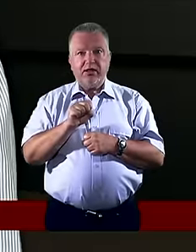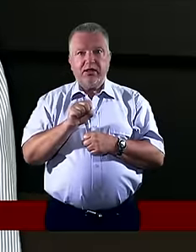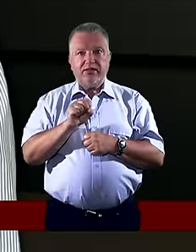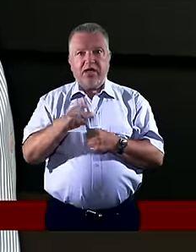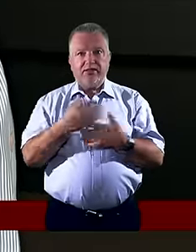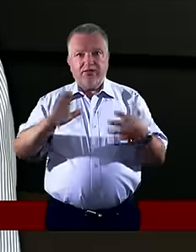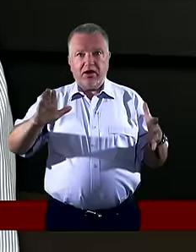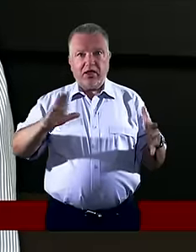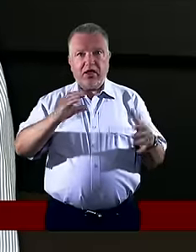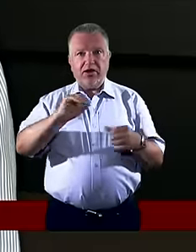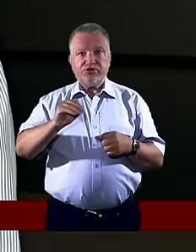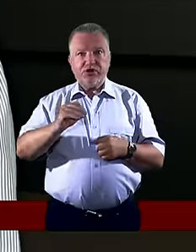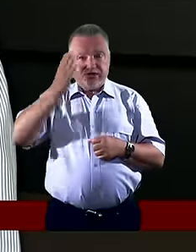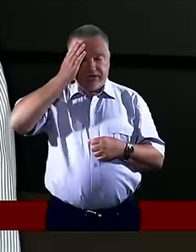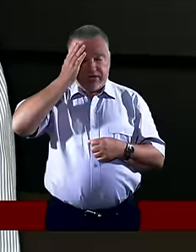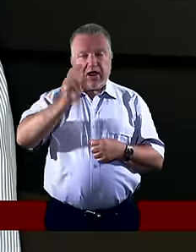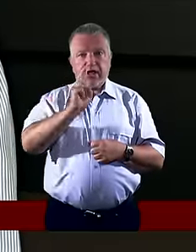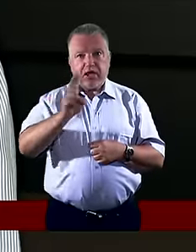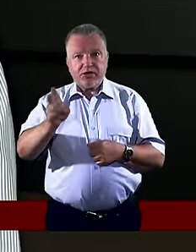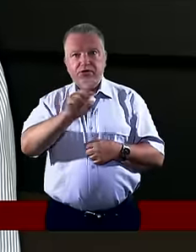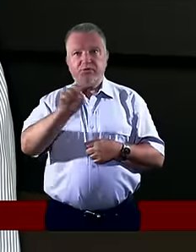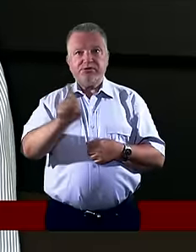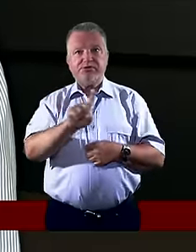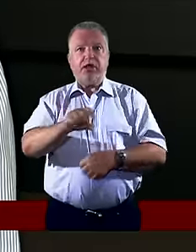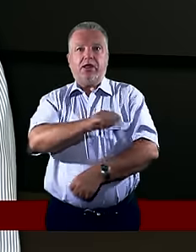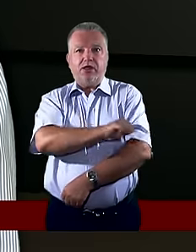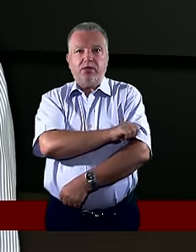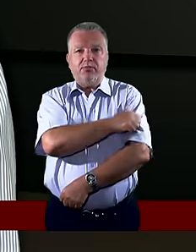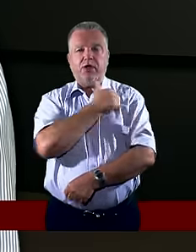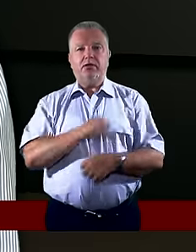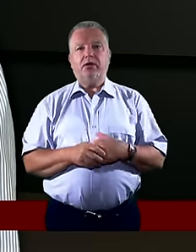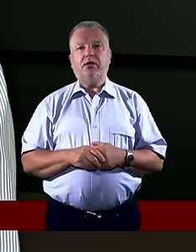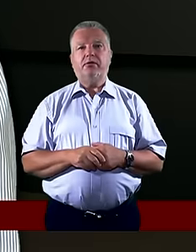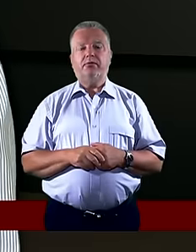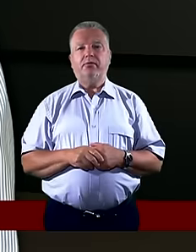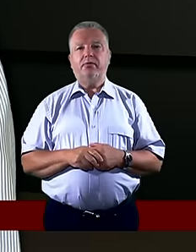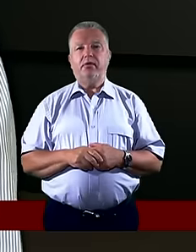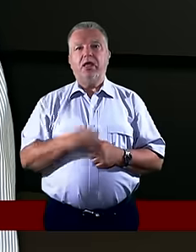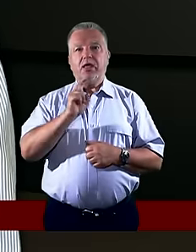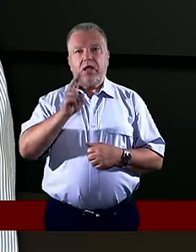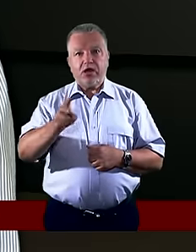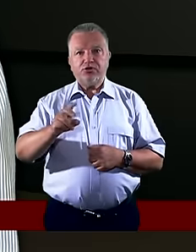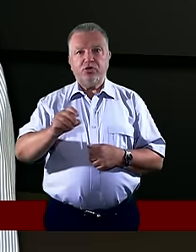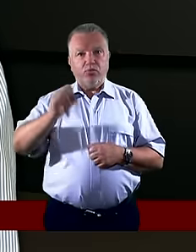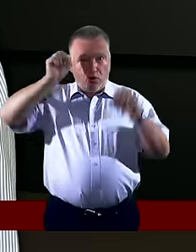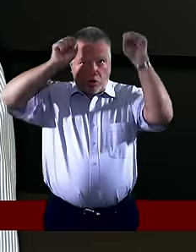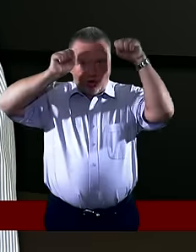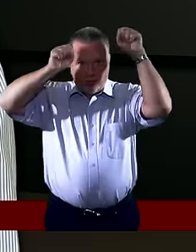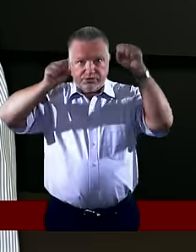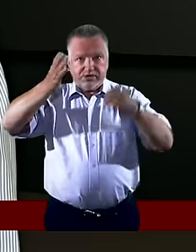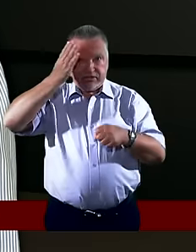Tak czytamy w wersecie trzecim tego 10 rozdziału Ewangelii według świętego Jana. Każdą owcę znać po